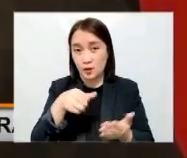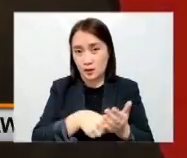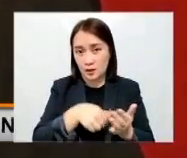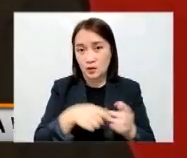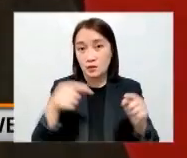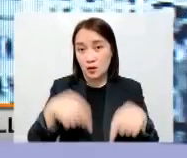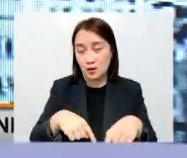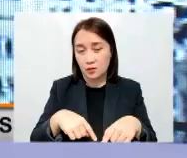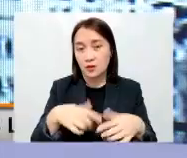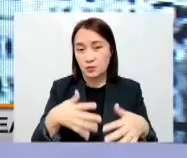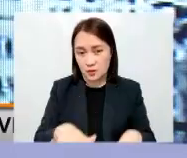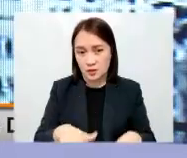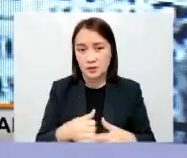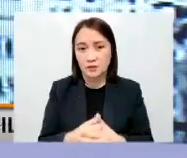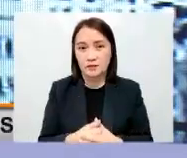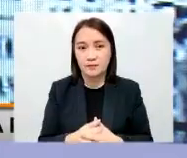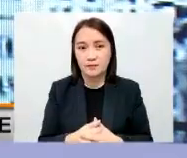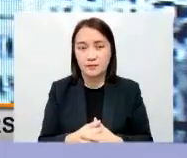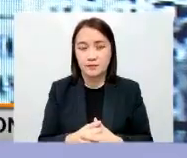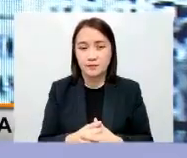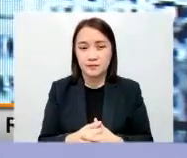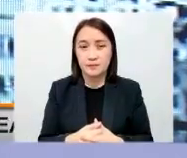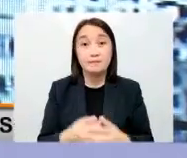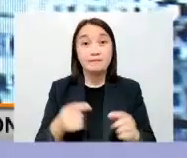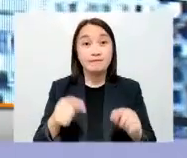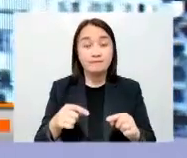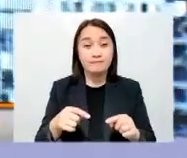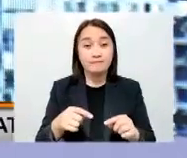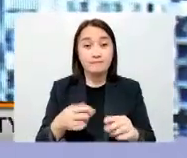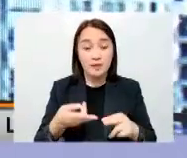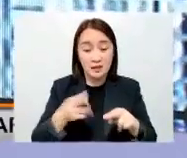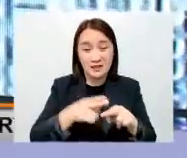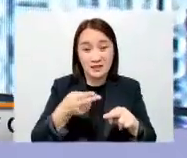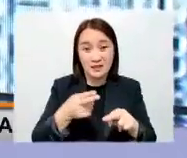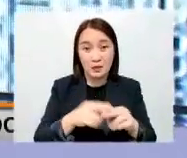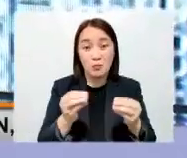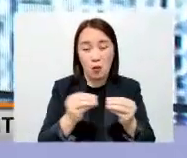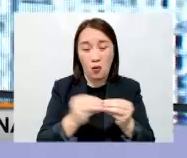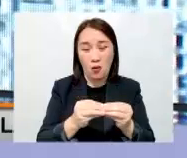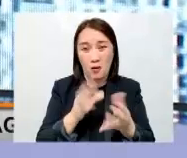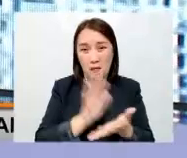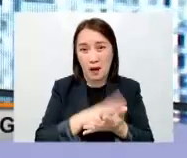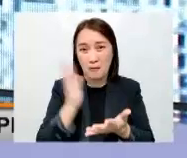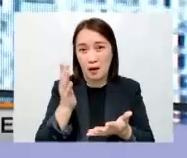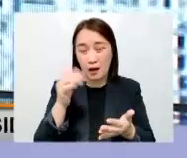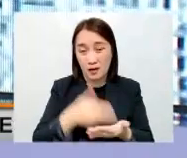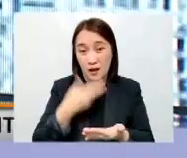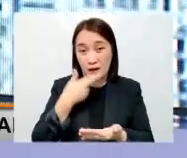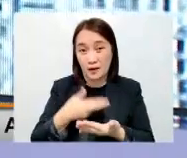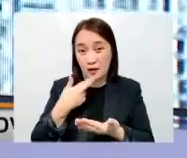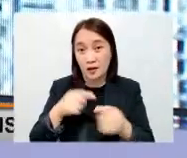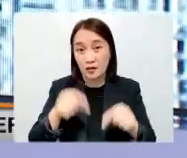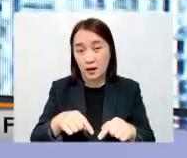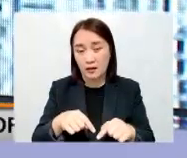ban. Mas tataas pa raw ang presyo ng bigas ng hanggang 3 piso kada kilo ngayong Linggo. Pero ngayon pa lang,